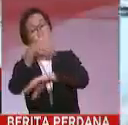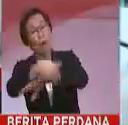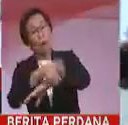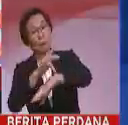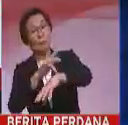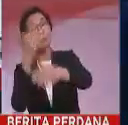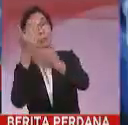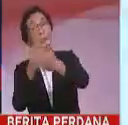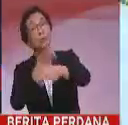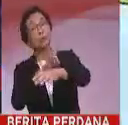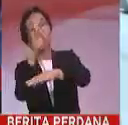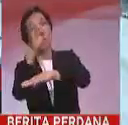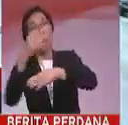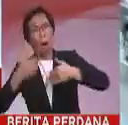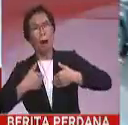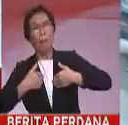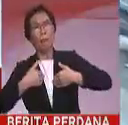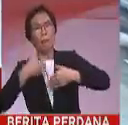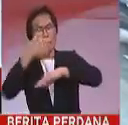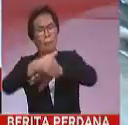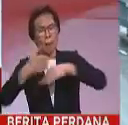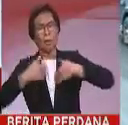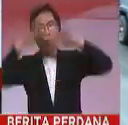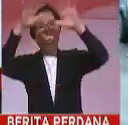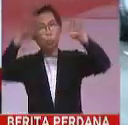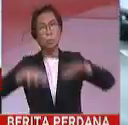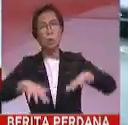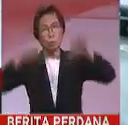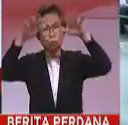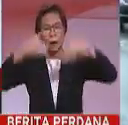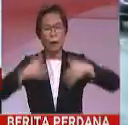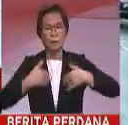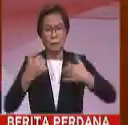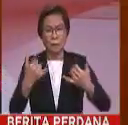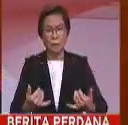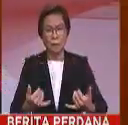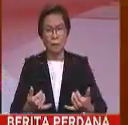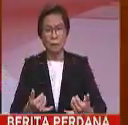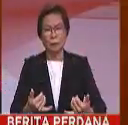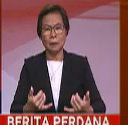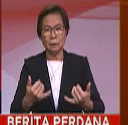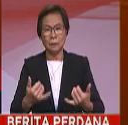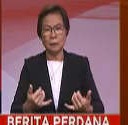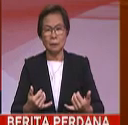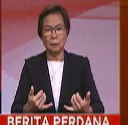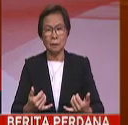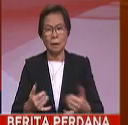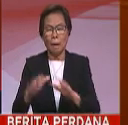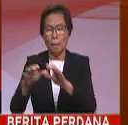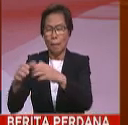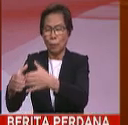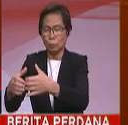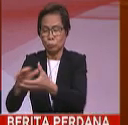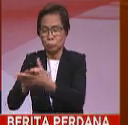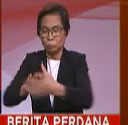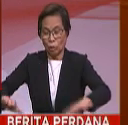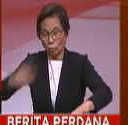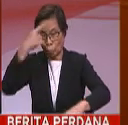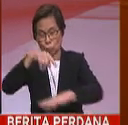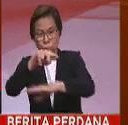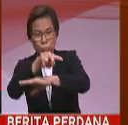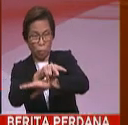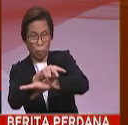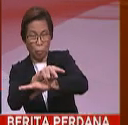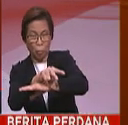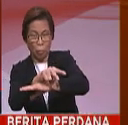juga ada hujan, dan sekarang ini operasi sedang giat dilaksanakan oleh pasukan keselamatan untuk